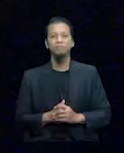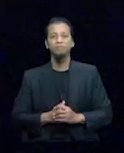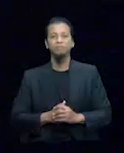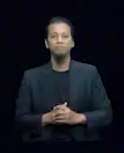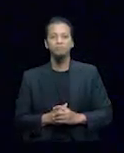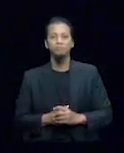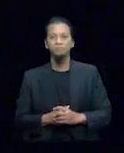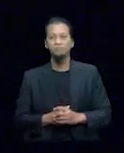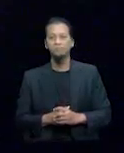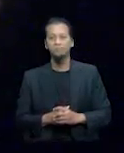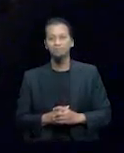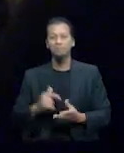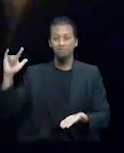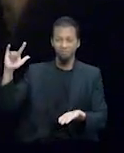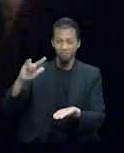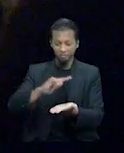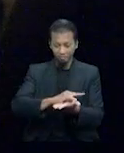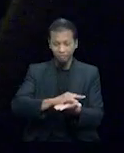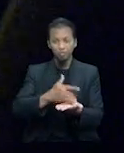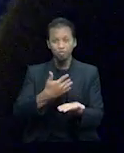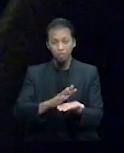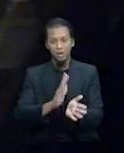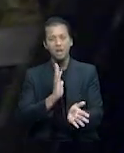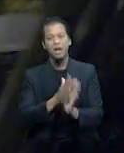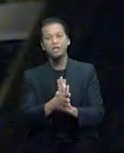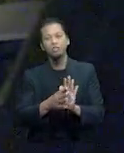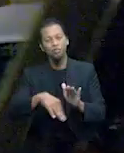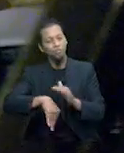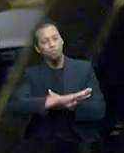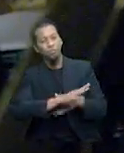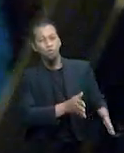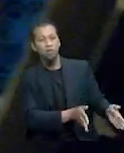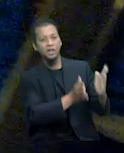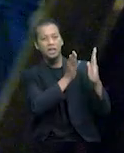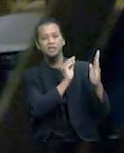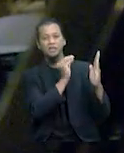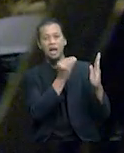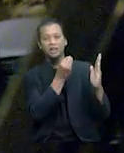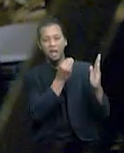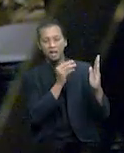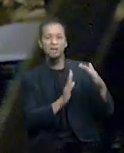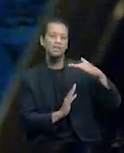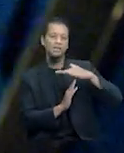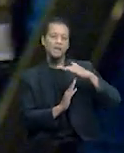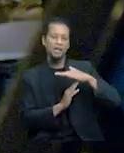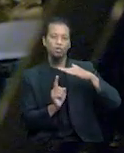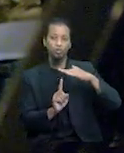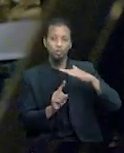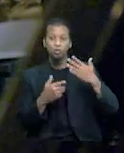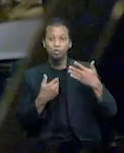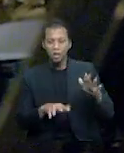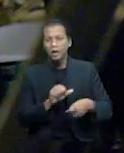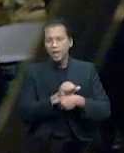Setelah tiba di bandara, timnas Argentina langsung menuju hotel di kawasan Jakarta. Mereka akan beristirahat dan menjalani latihan sebelum mengikuti